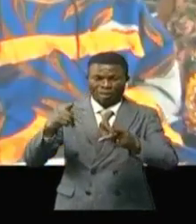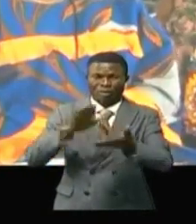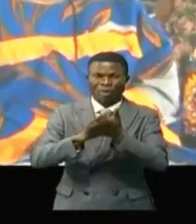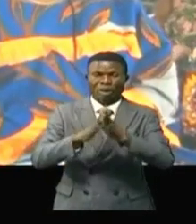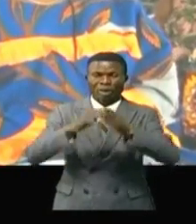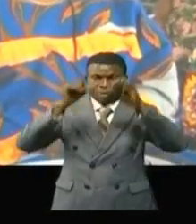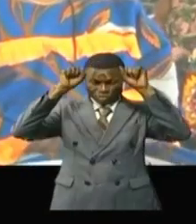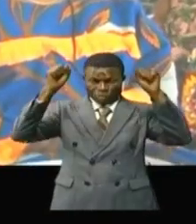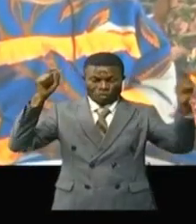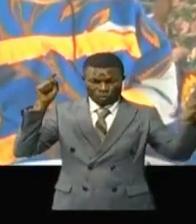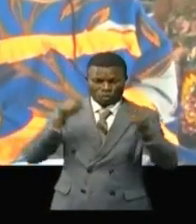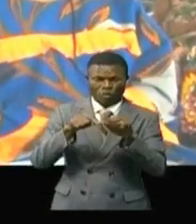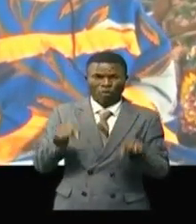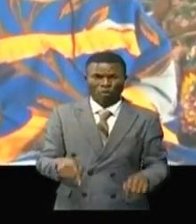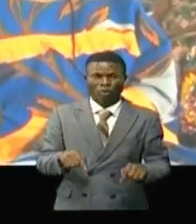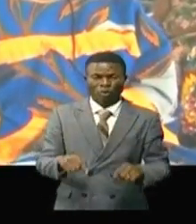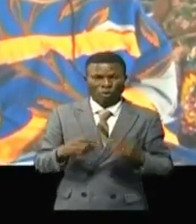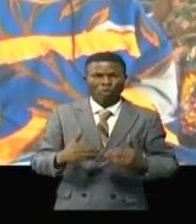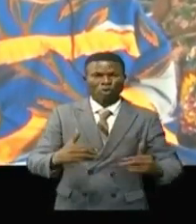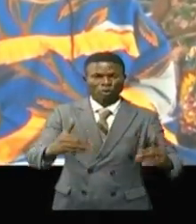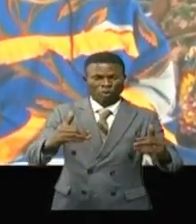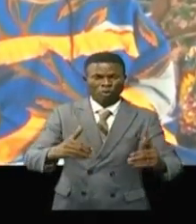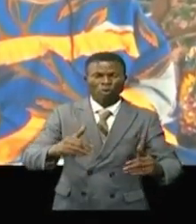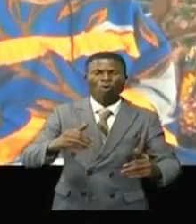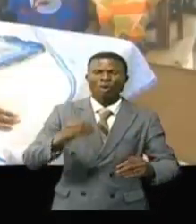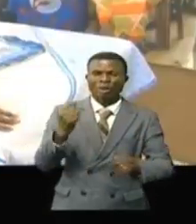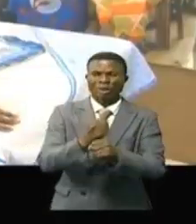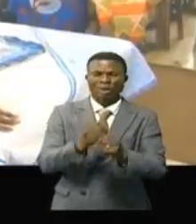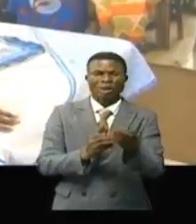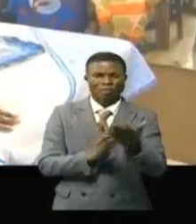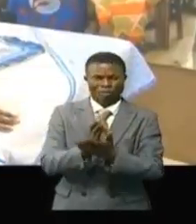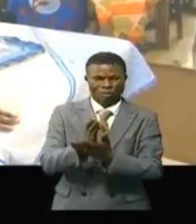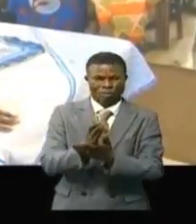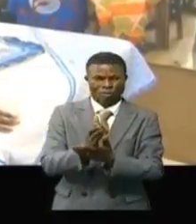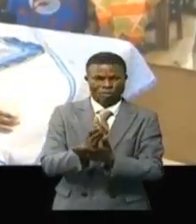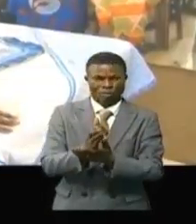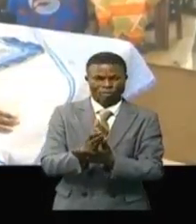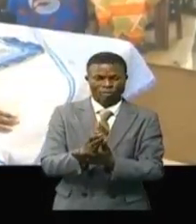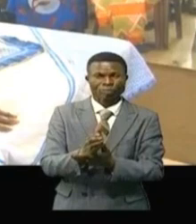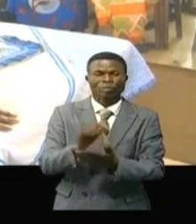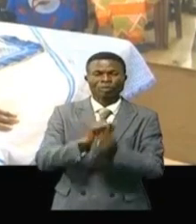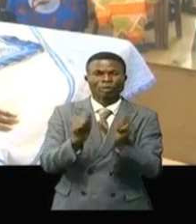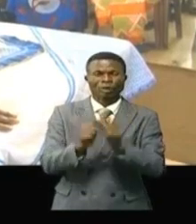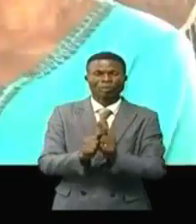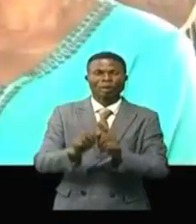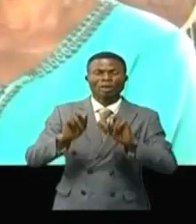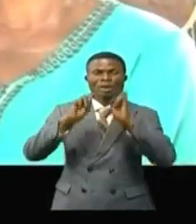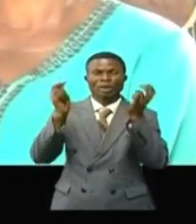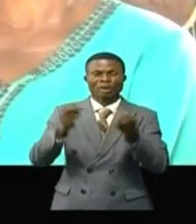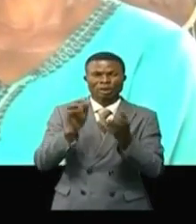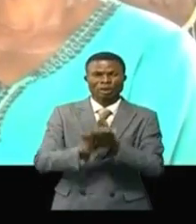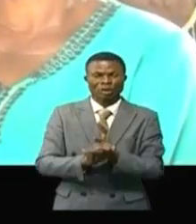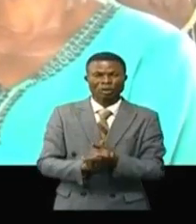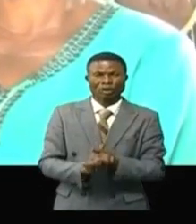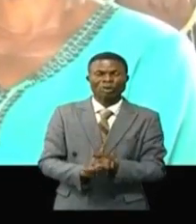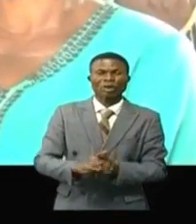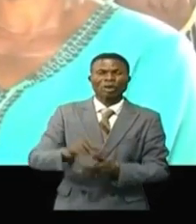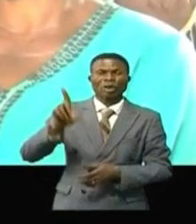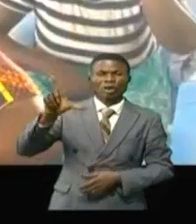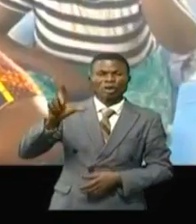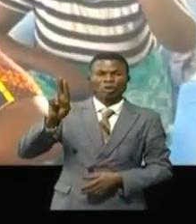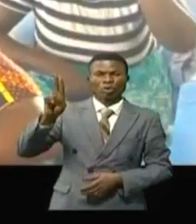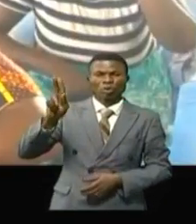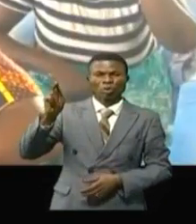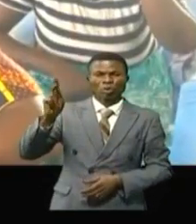pouvoir jusqu'à ce jour continue son bonhomme de chemin. À l'étape du district de Lukunga. Les femmes de cette partie de la